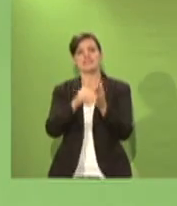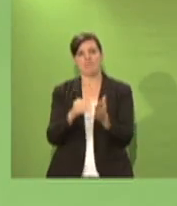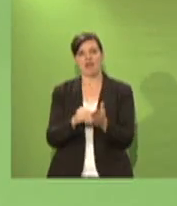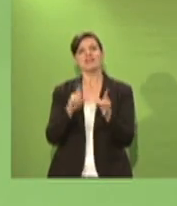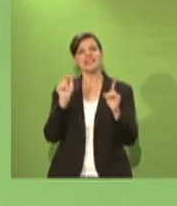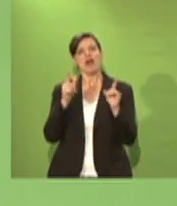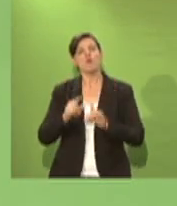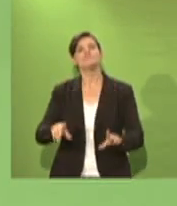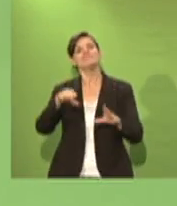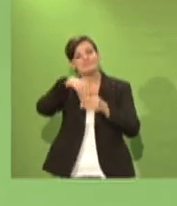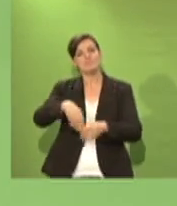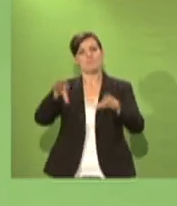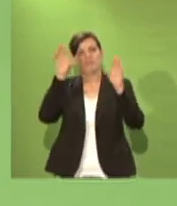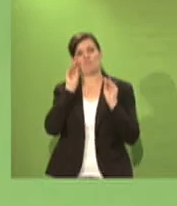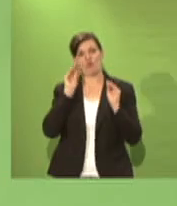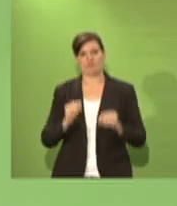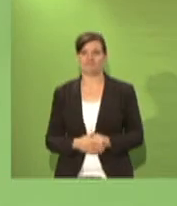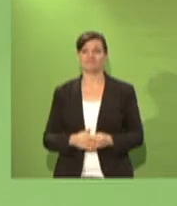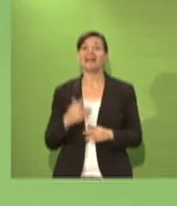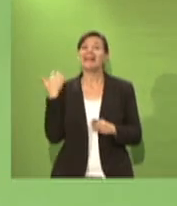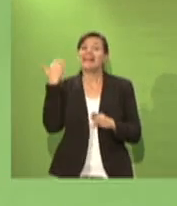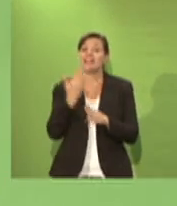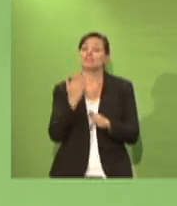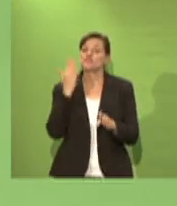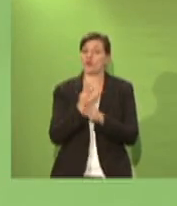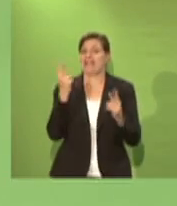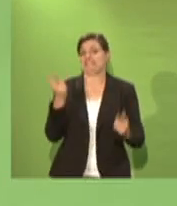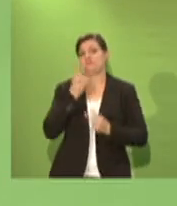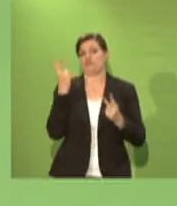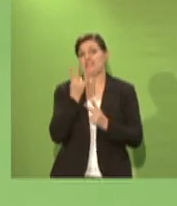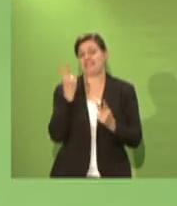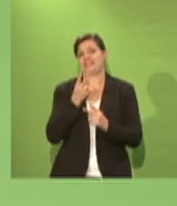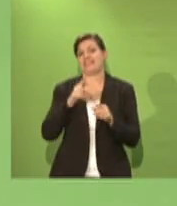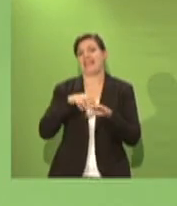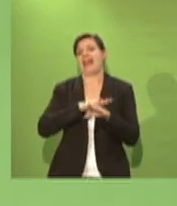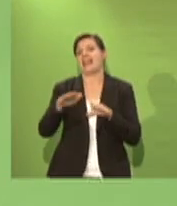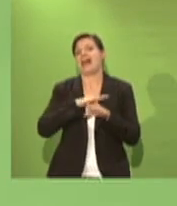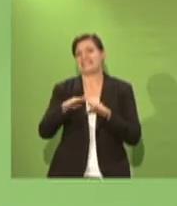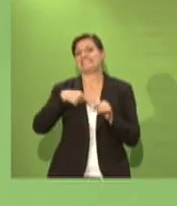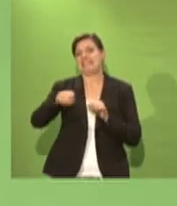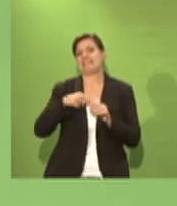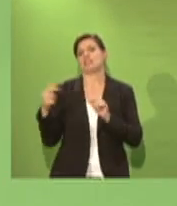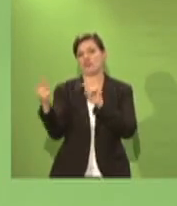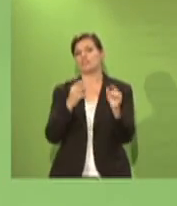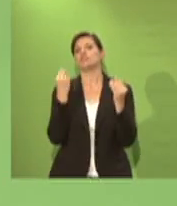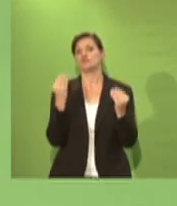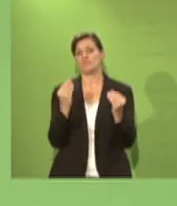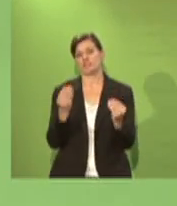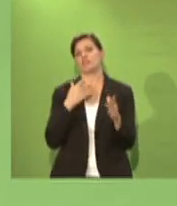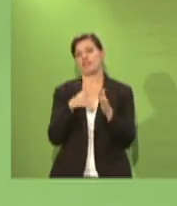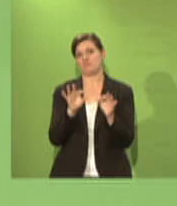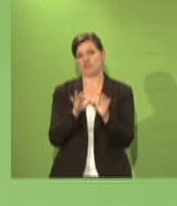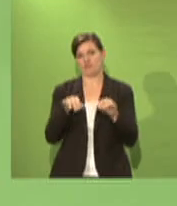folgen können. Es ist eine Selbstverständlichkeit mittlerweile, dass wir bei Landesdelegiertenkonferenzen Gebärdensprachendolmetscherinnen haben, die auch wieder